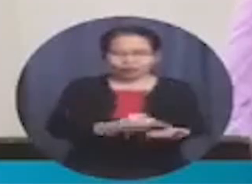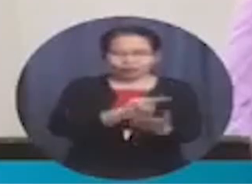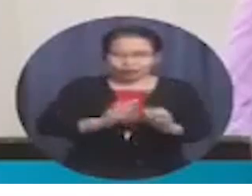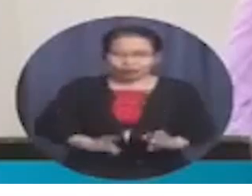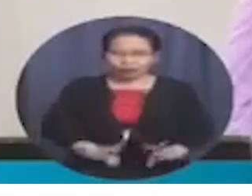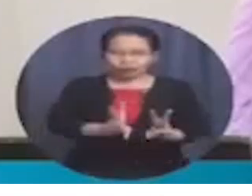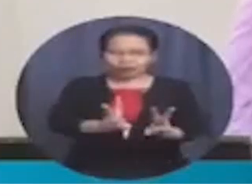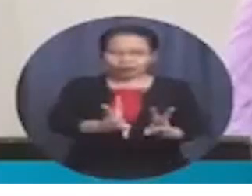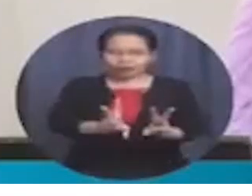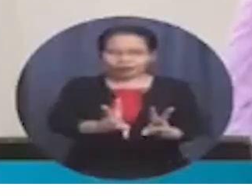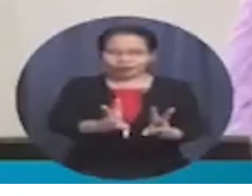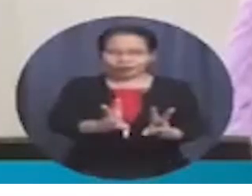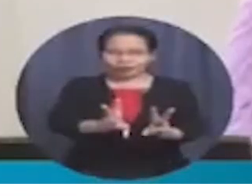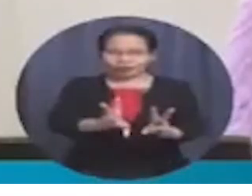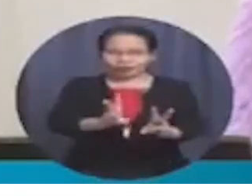eh. Araw-araw nilaga.